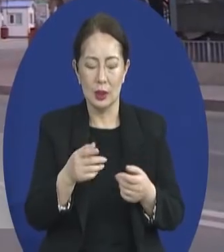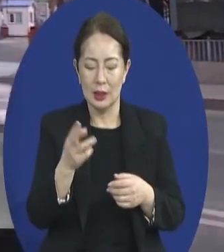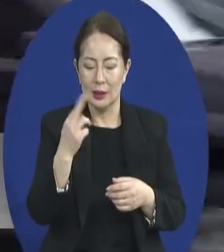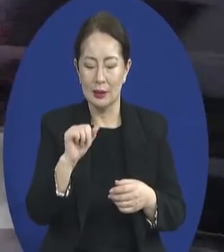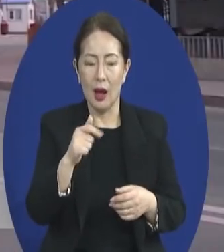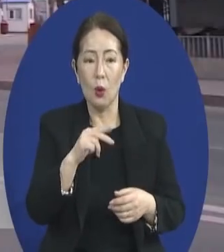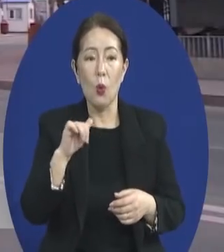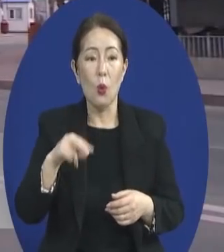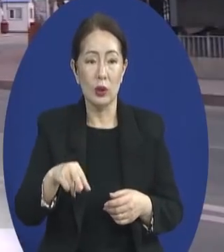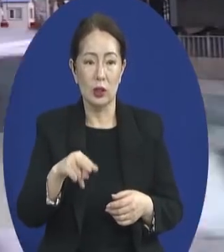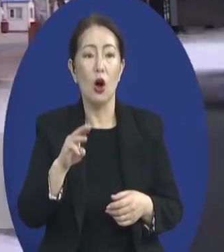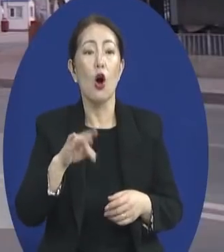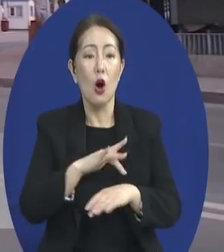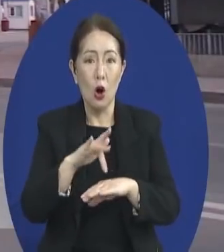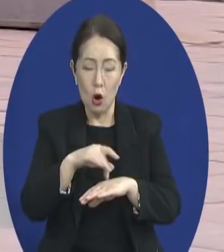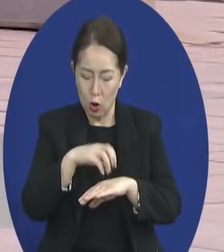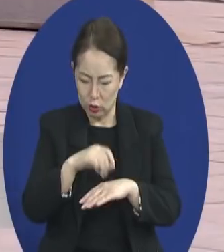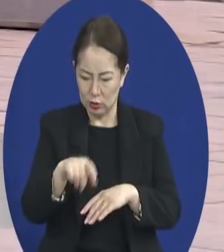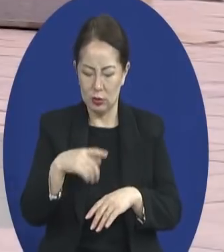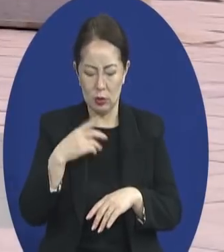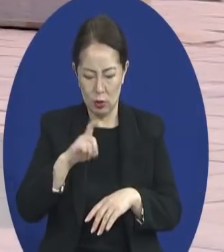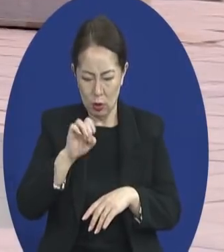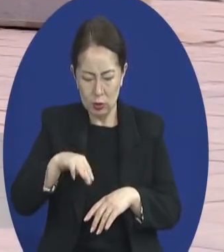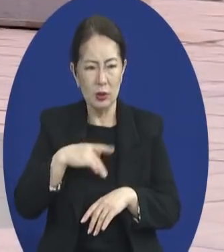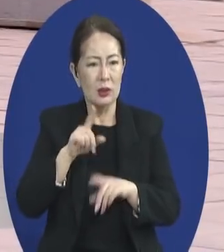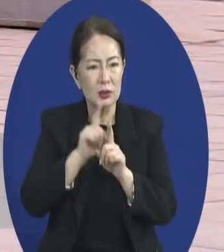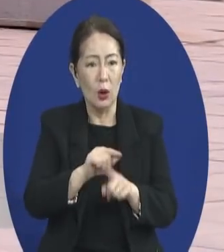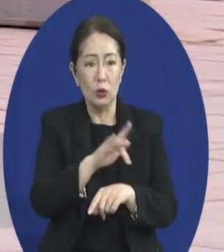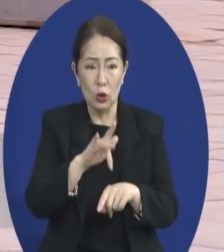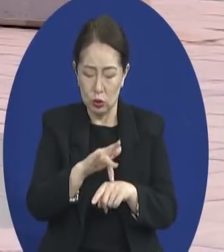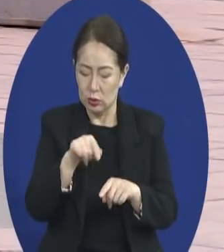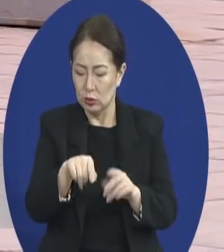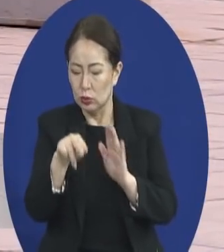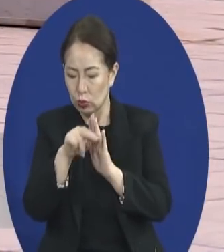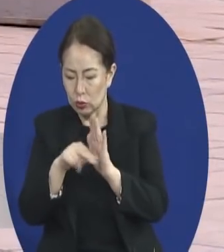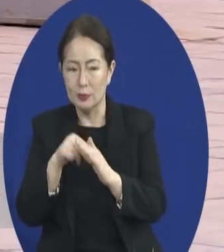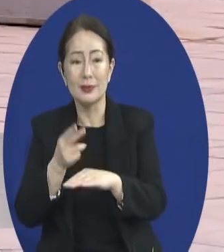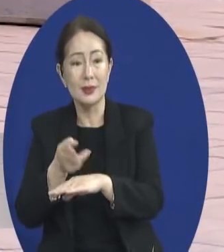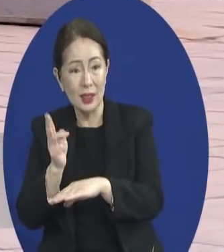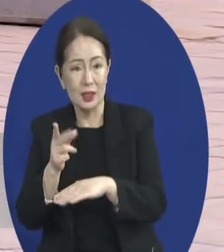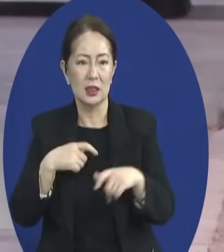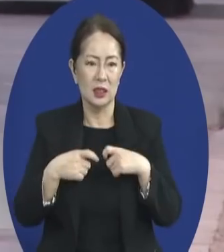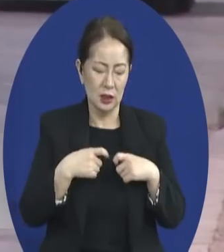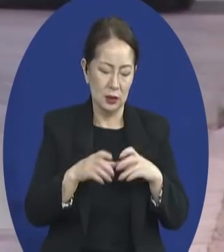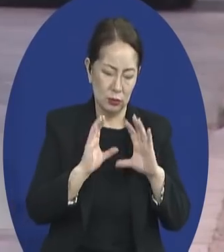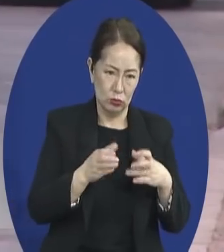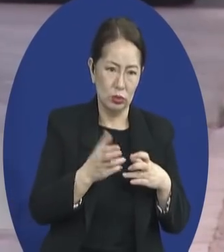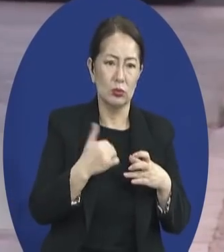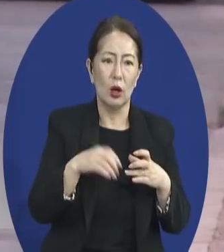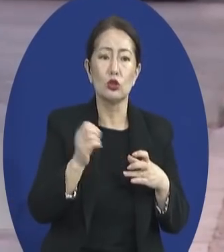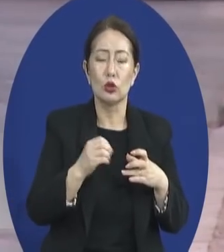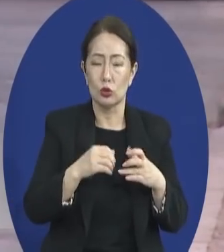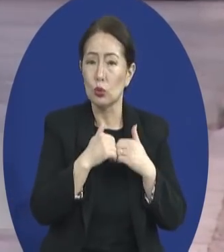хот. Хот өөрийн гэсэн дагуул хоттой байна. Дагуул хот нь дүрмтэй, захирагчтай, эдийн засгийн тусгай бүстэй байхаар